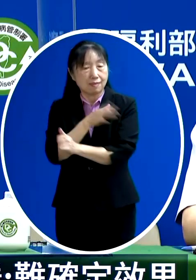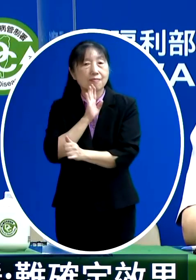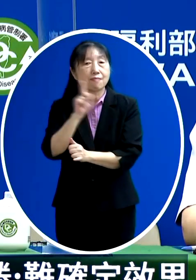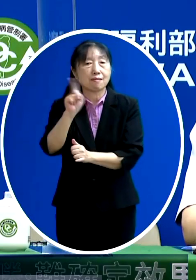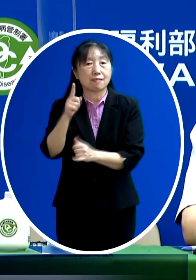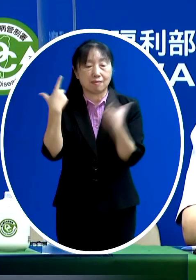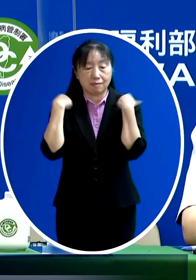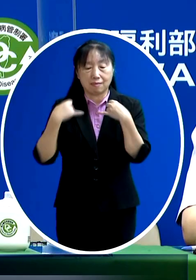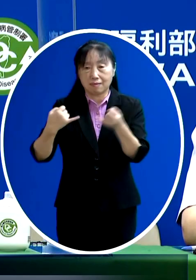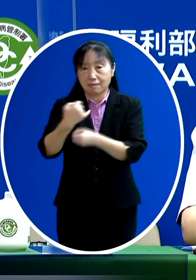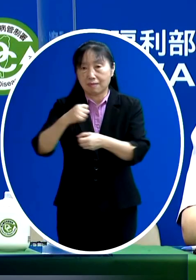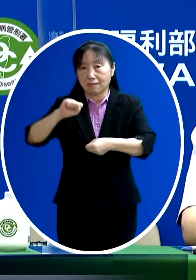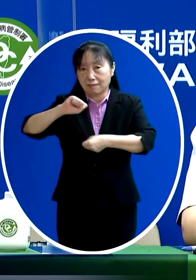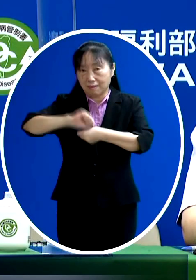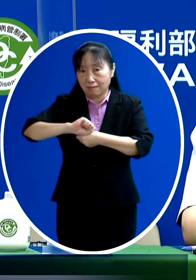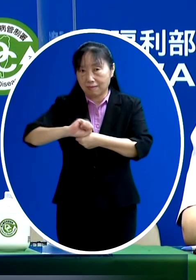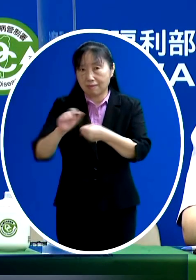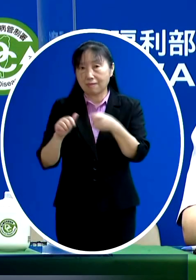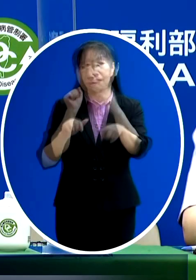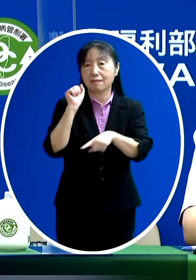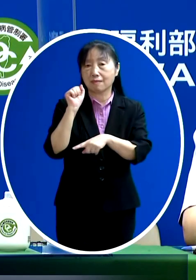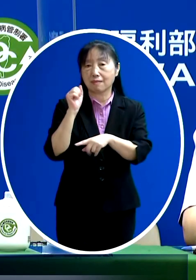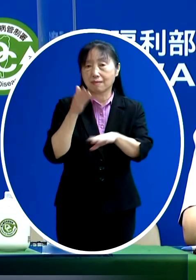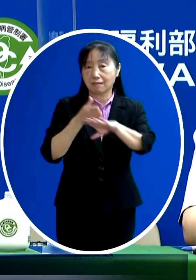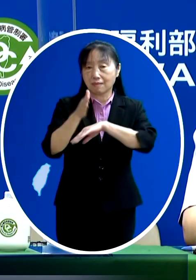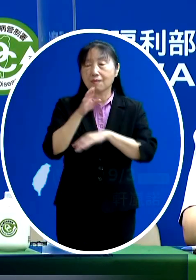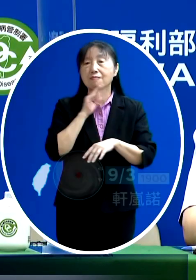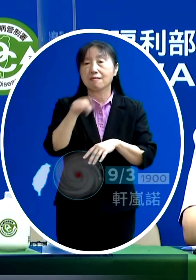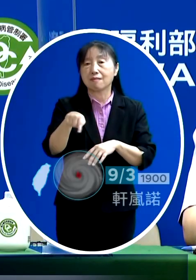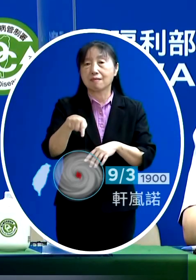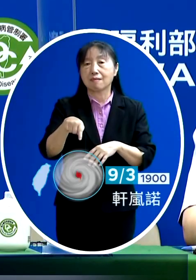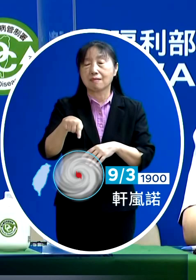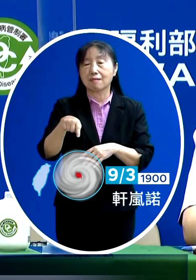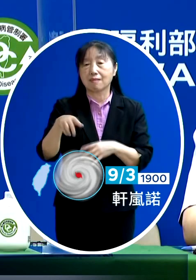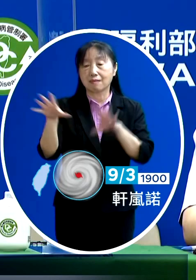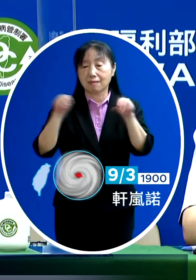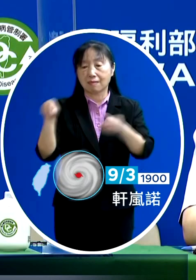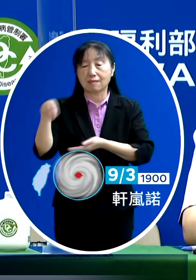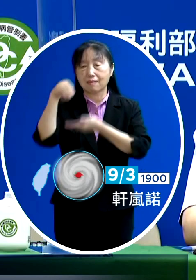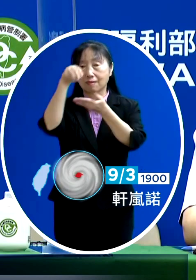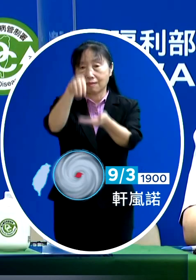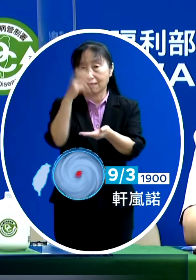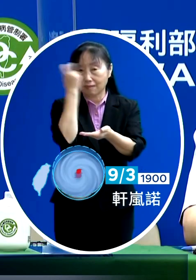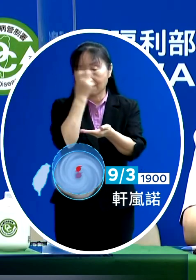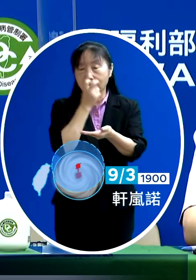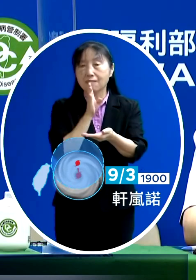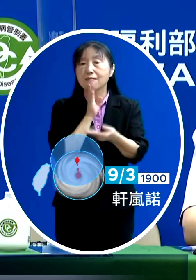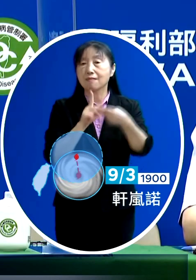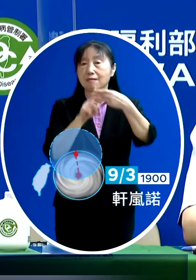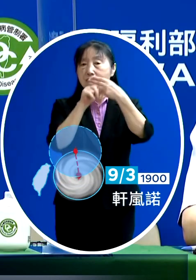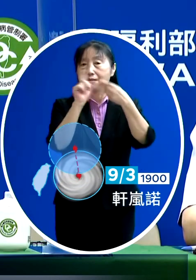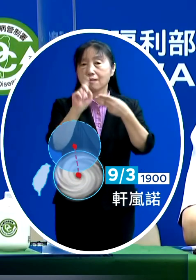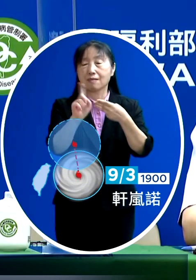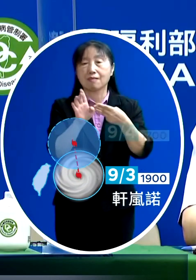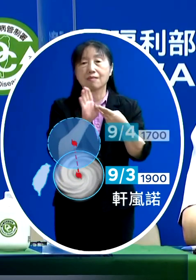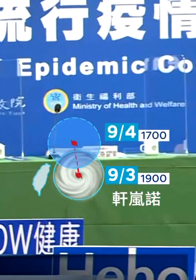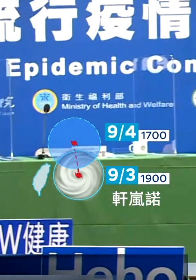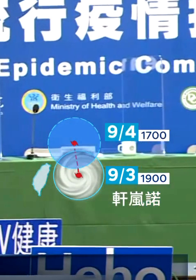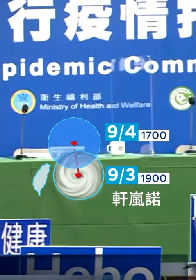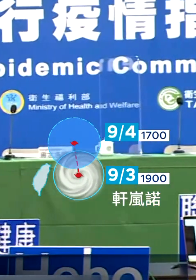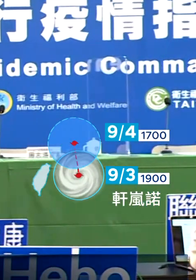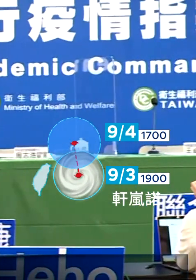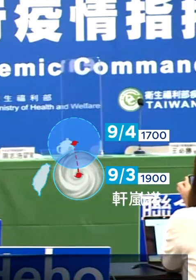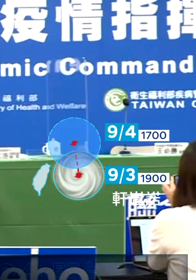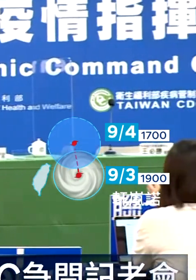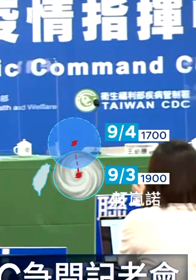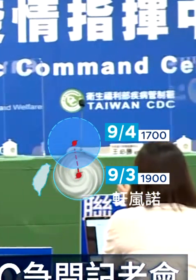原型株加上 BA.4、BA.5 的。那他送审的资料送给美国资料是主要是以动物试验为主。 好